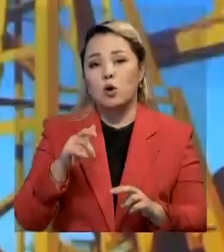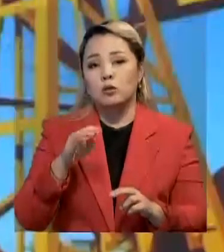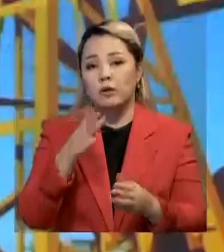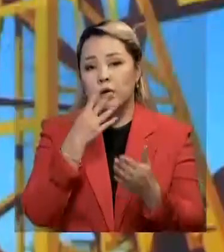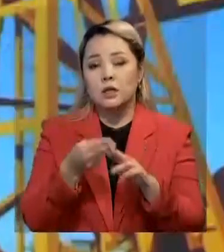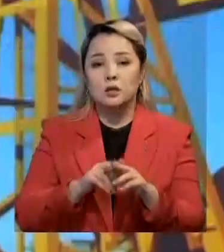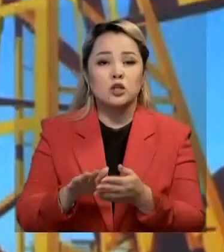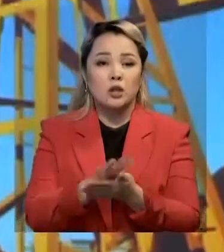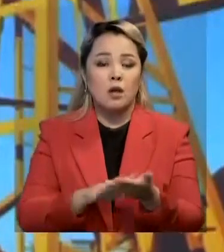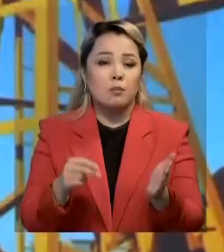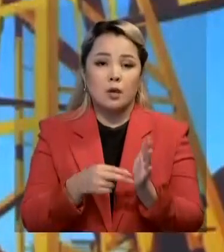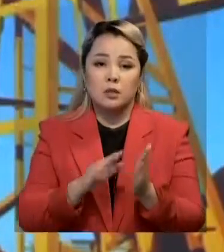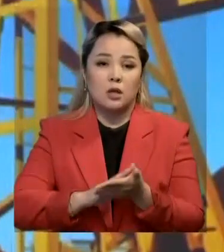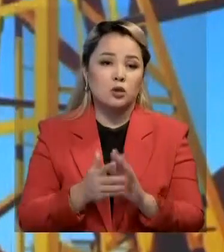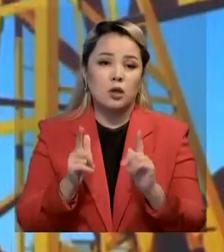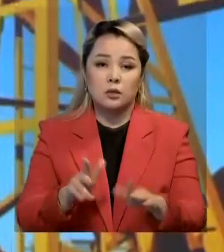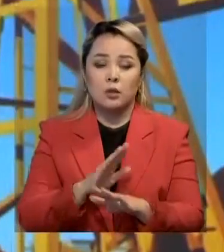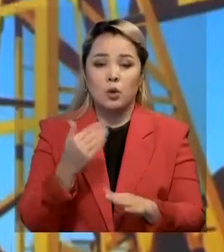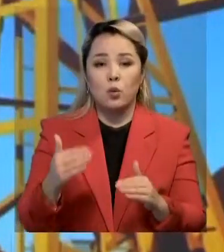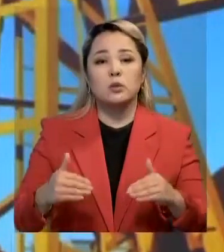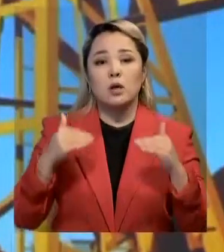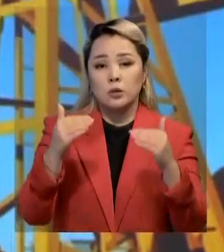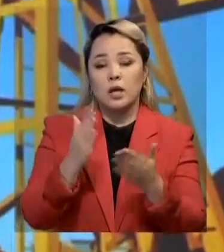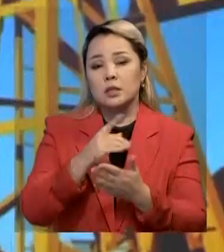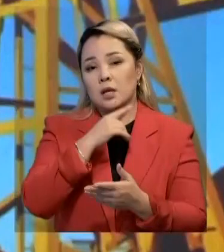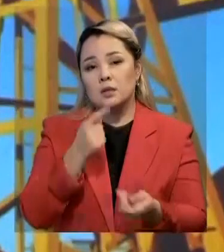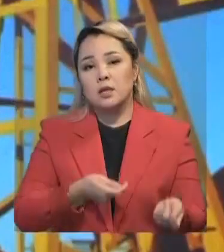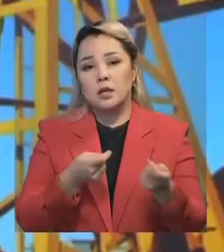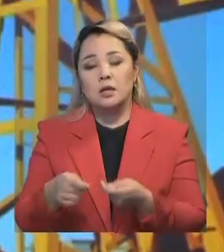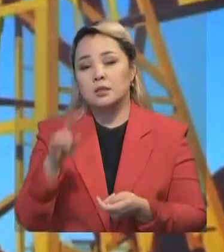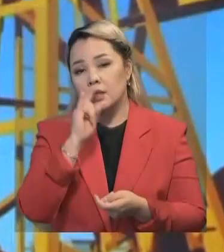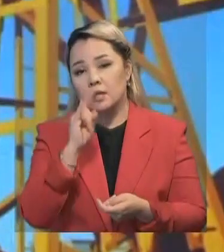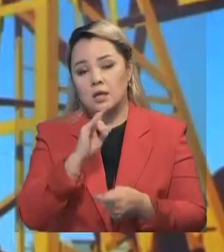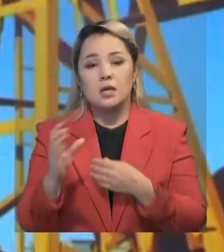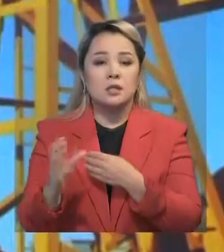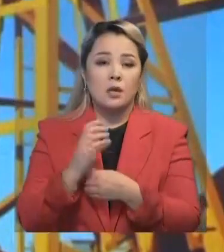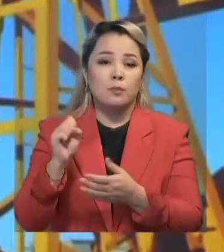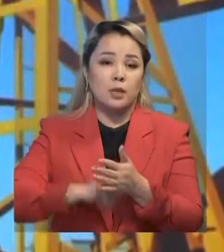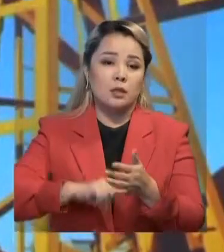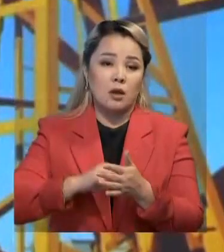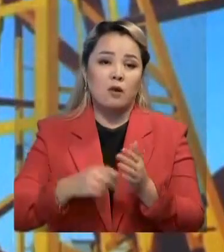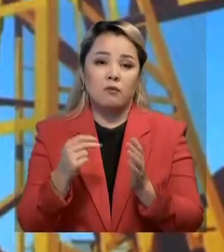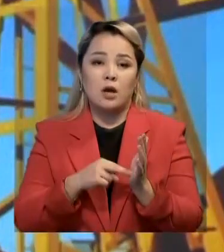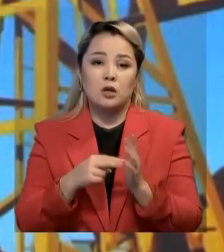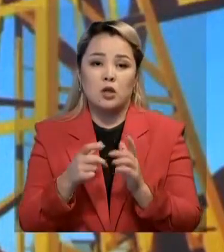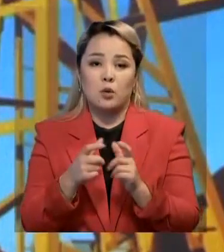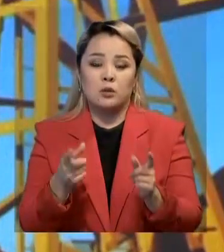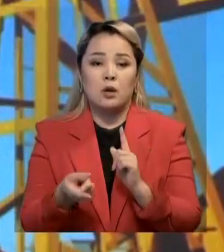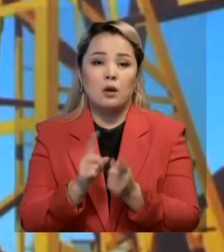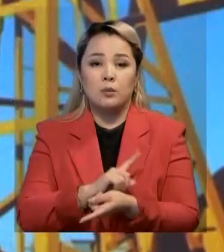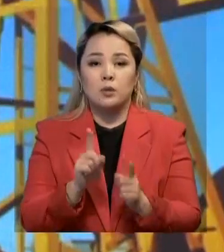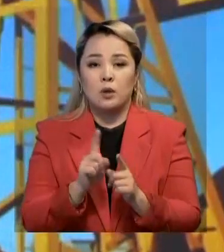пікірінше, бұл жерде ешқандай баға келісімі жоқ. Оның өсуіне Ресейден әкелінетін дизельдің импорты себеп. Валюта айырбасы кезіндегі